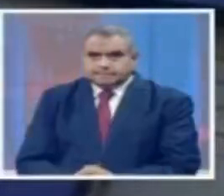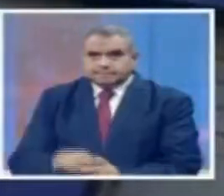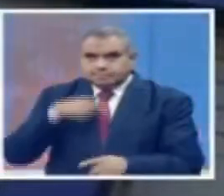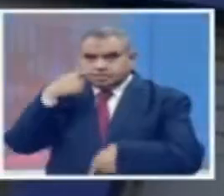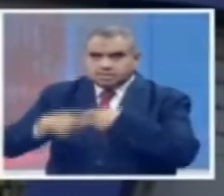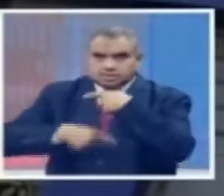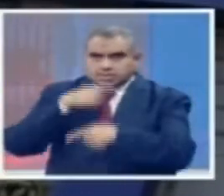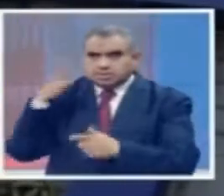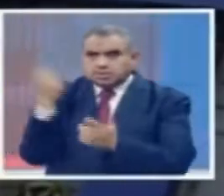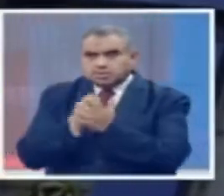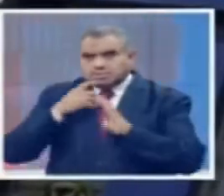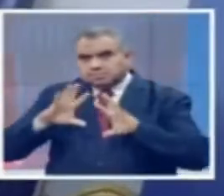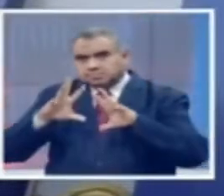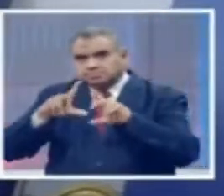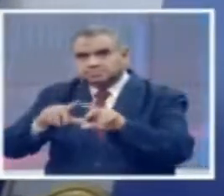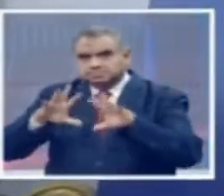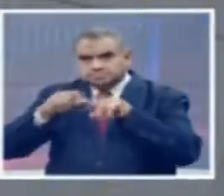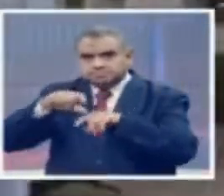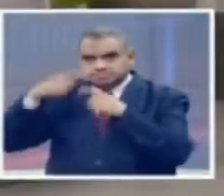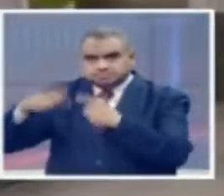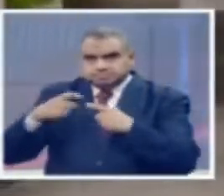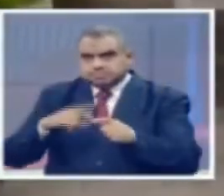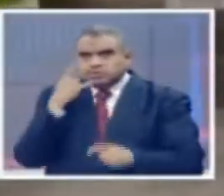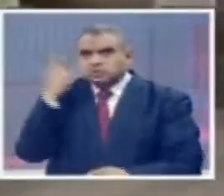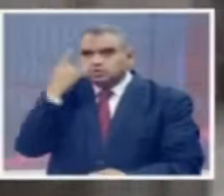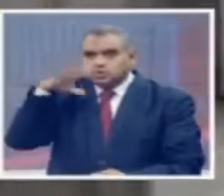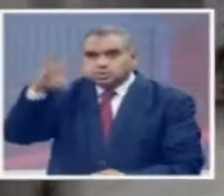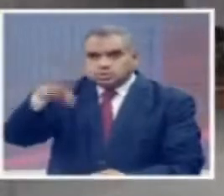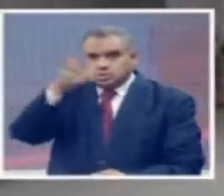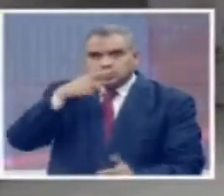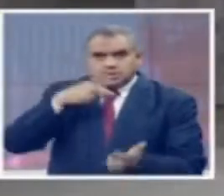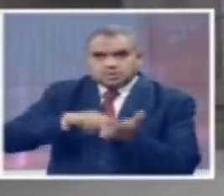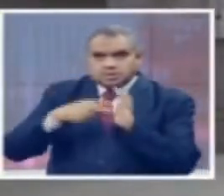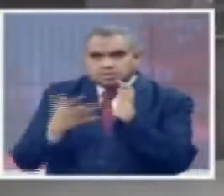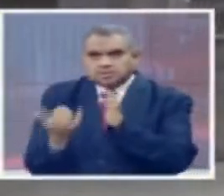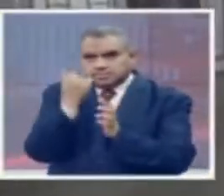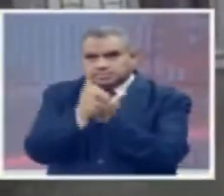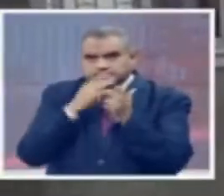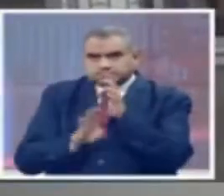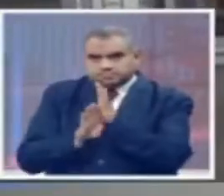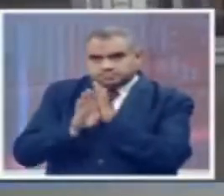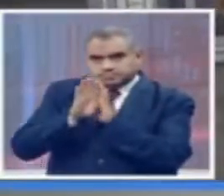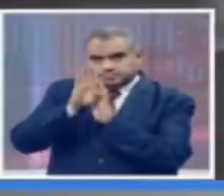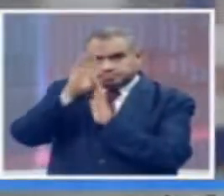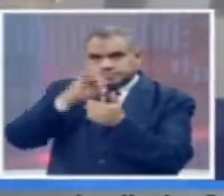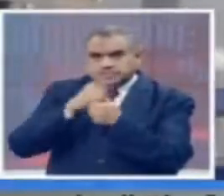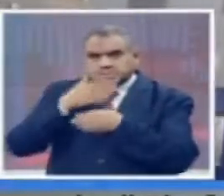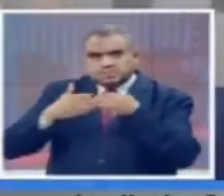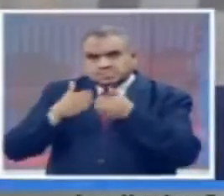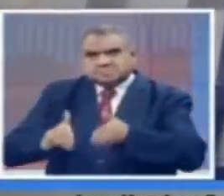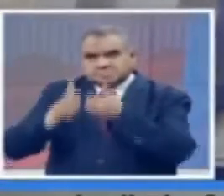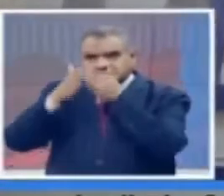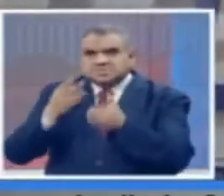يتواصل تحديث وتطوير الأقسام والمراكز والنقاط الشرطية للوصول بها لشكل حضاري ومعماري يواكب